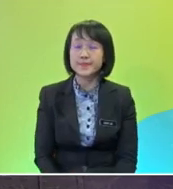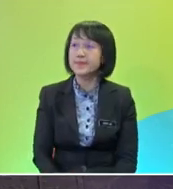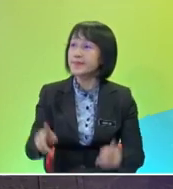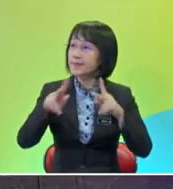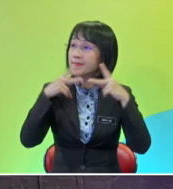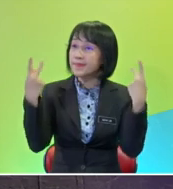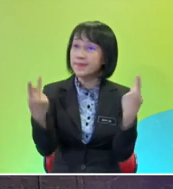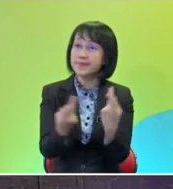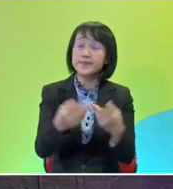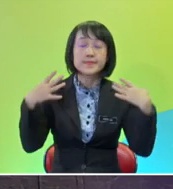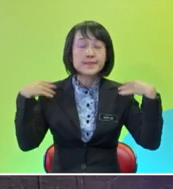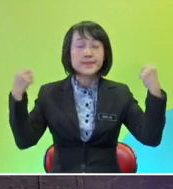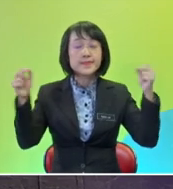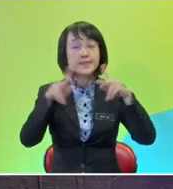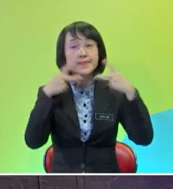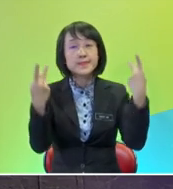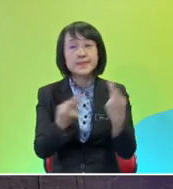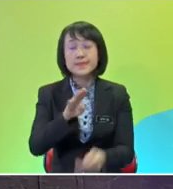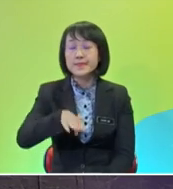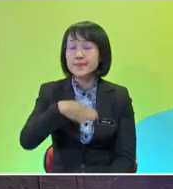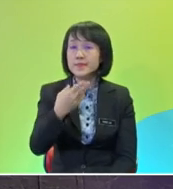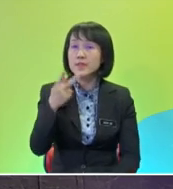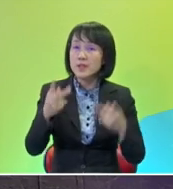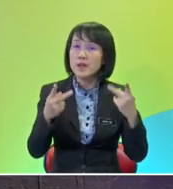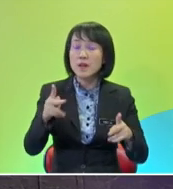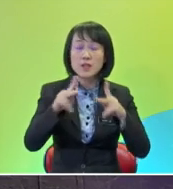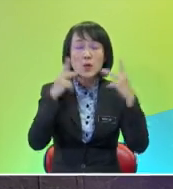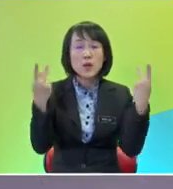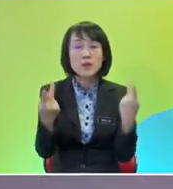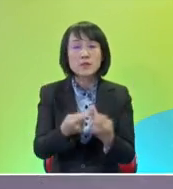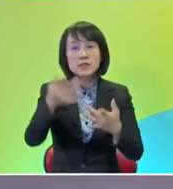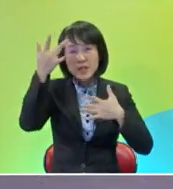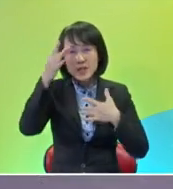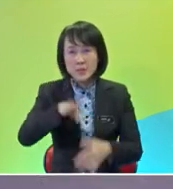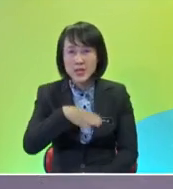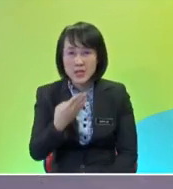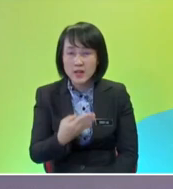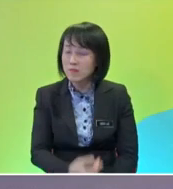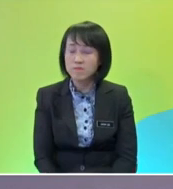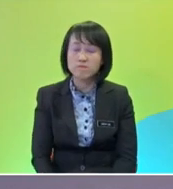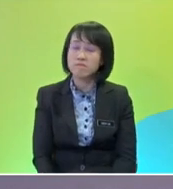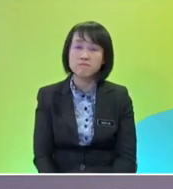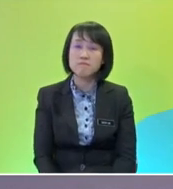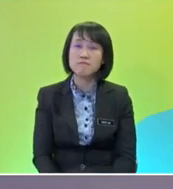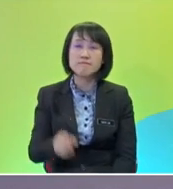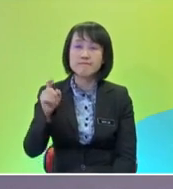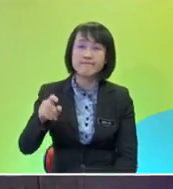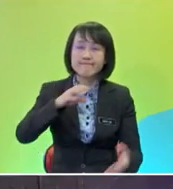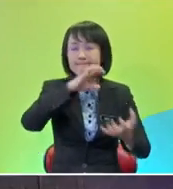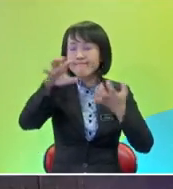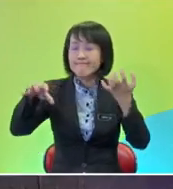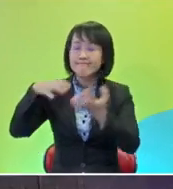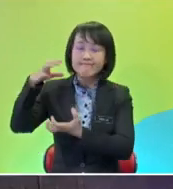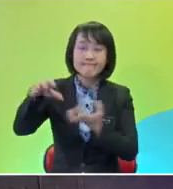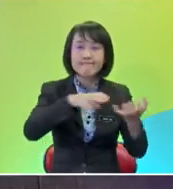sihat, keluarga bahagia. Kalau keluarga yang sakit, sihat, bahagia tak? Rasanya tak, cikgu. Mesti kacau bilau, kan? Betul. Tetapi kalau